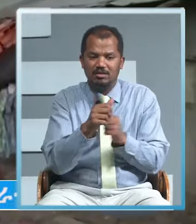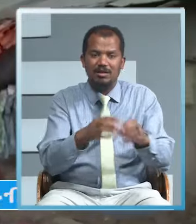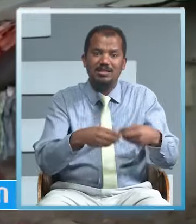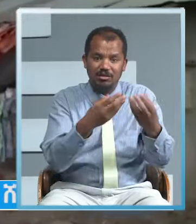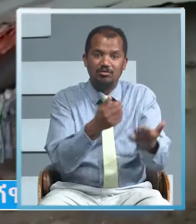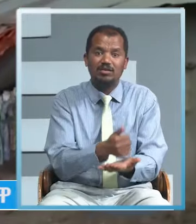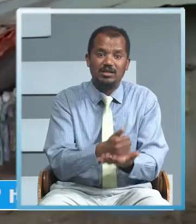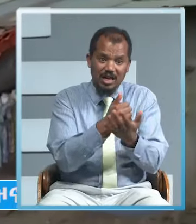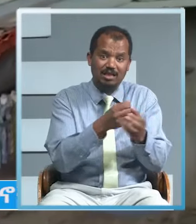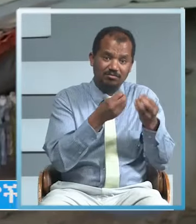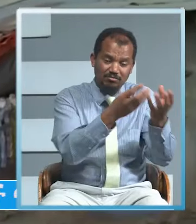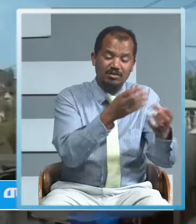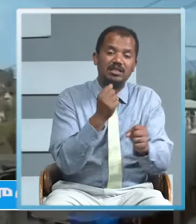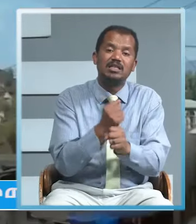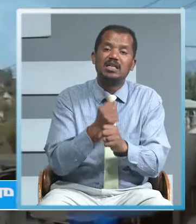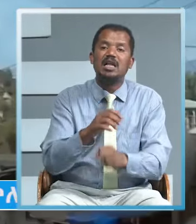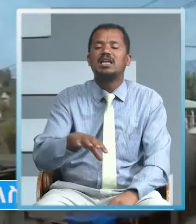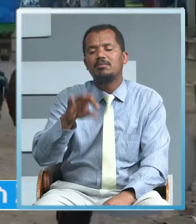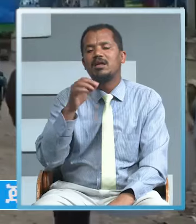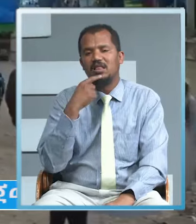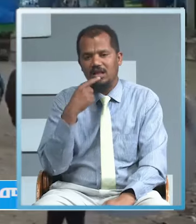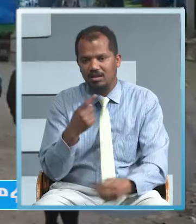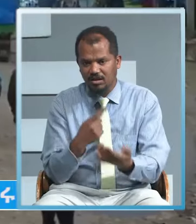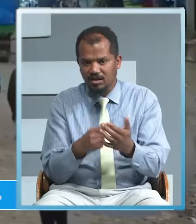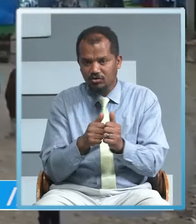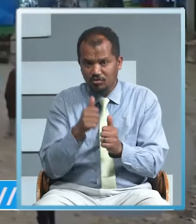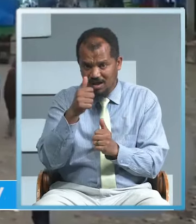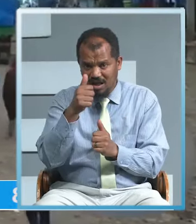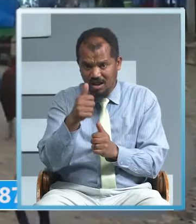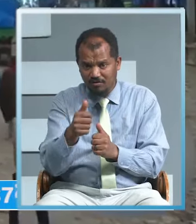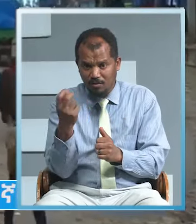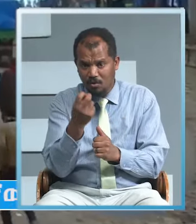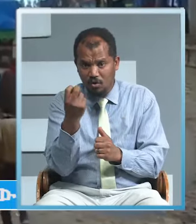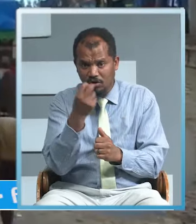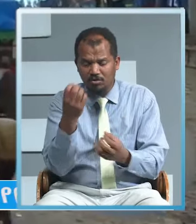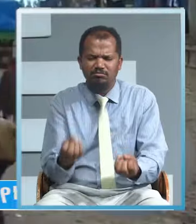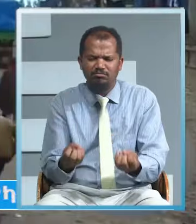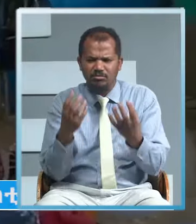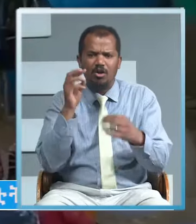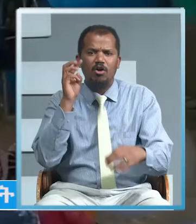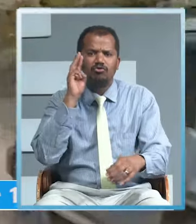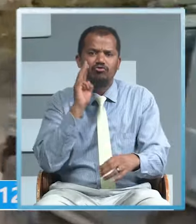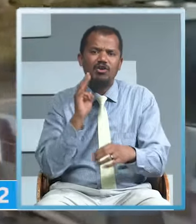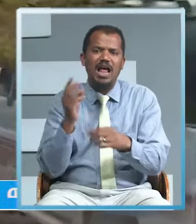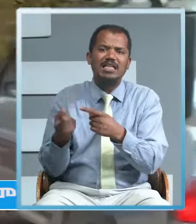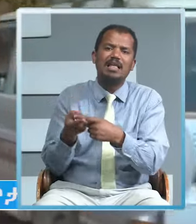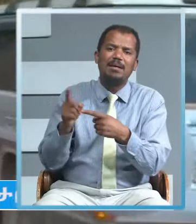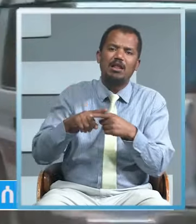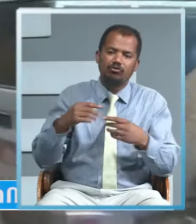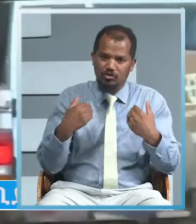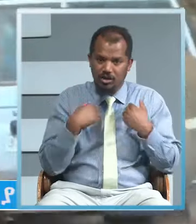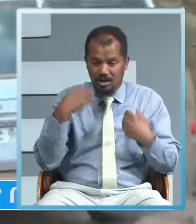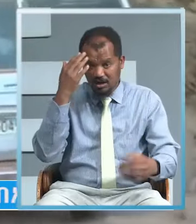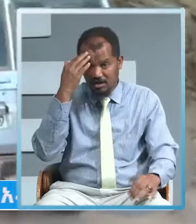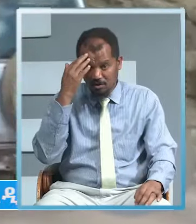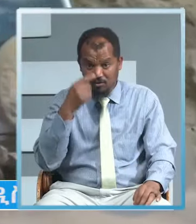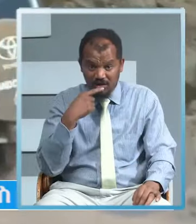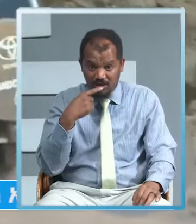ሰጥቶ እርዳታ የማድረስ ስራ እየሰራ እንደሚገኝ ገልጿል። ከዚሁ ባሻገር በወረዳው በርካታ የሱዳን ተመላሾች እንዳሉ